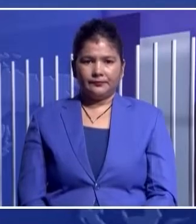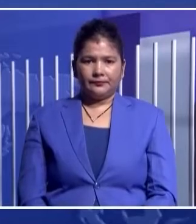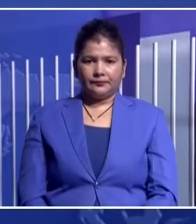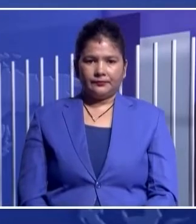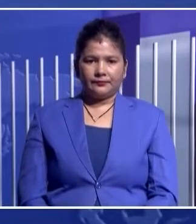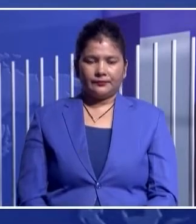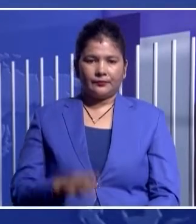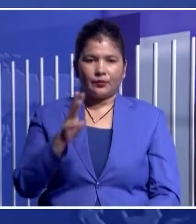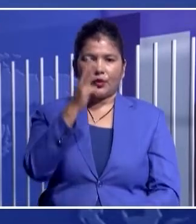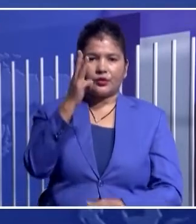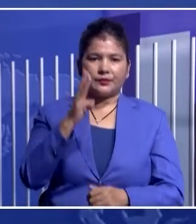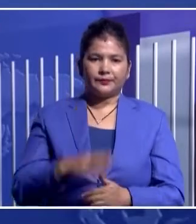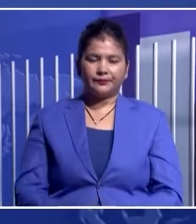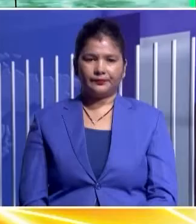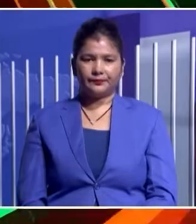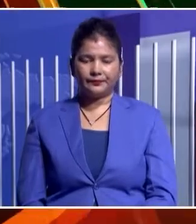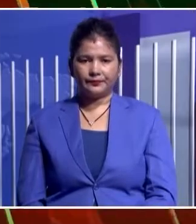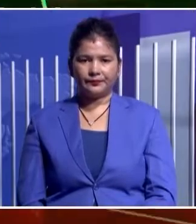अब मौसम।